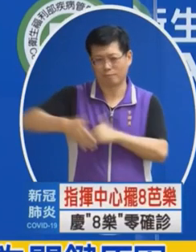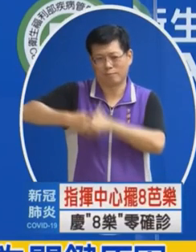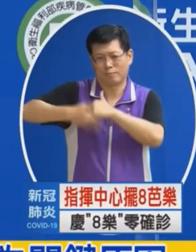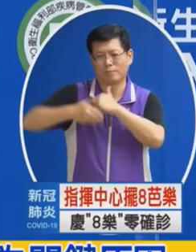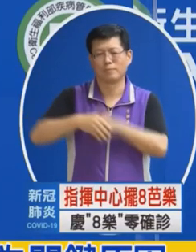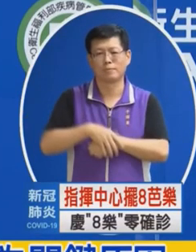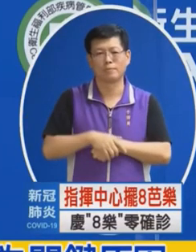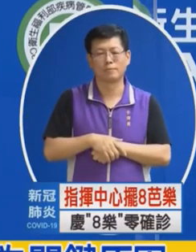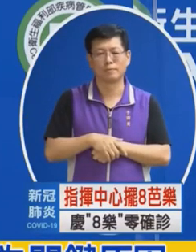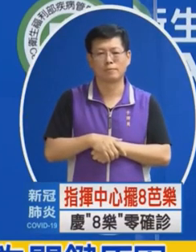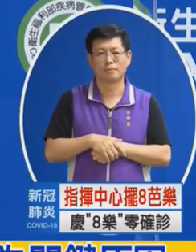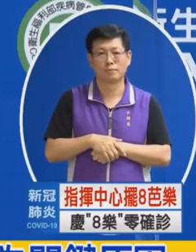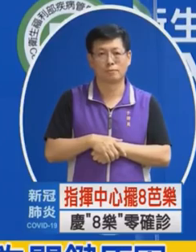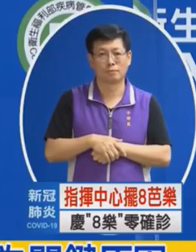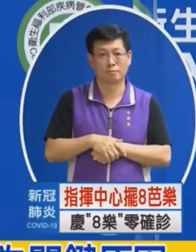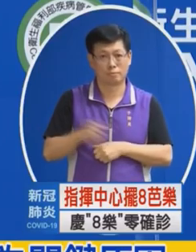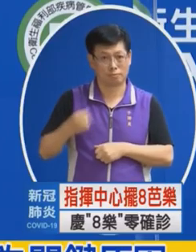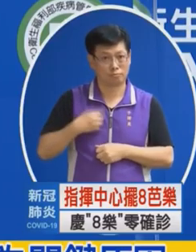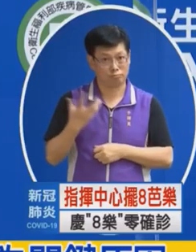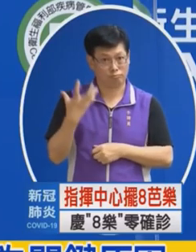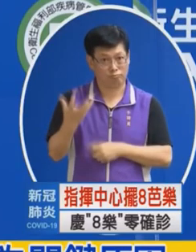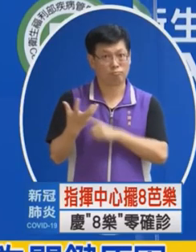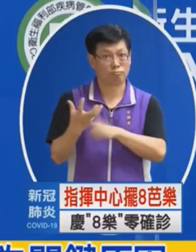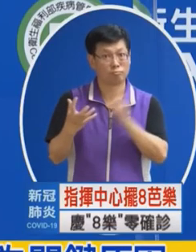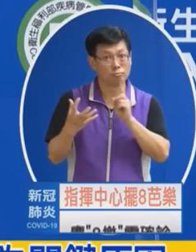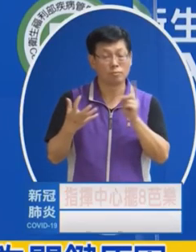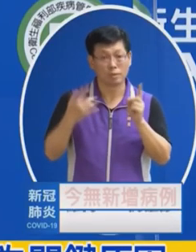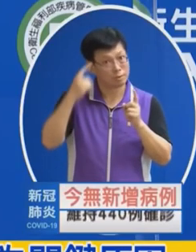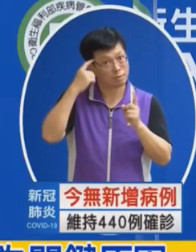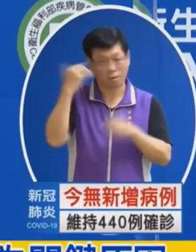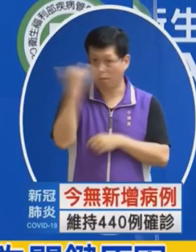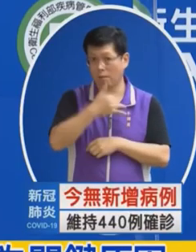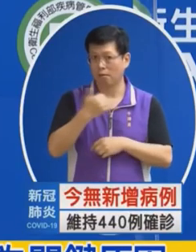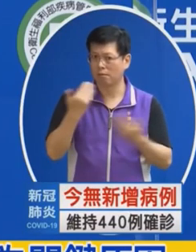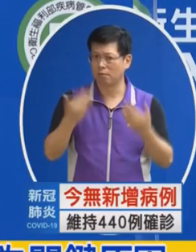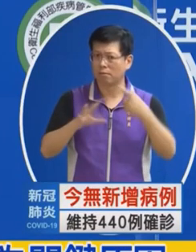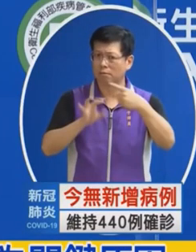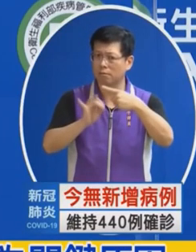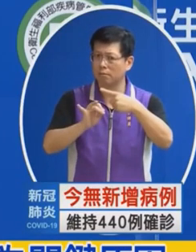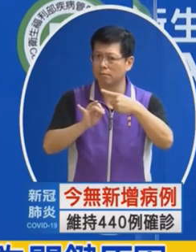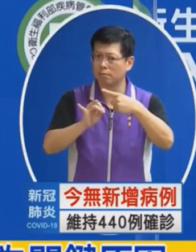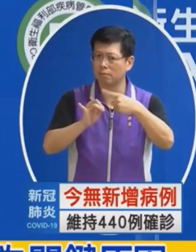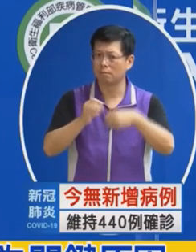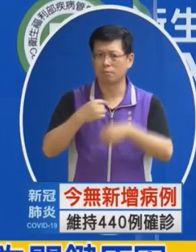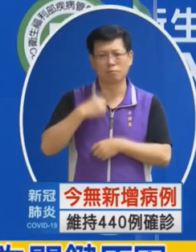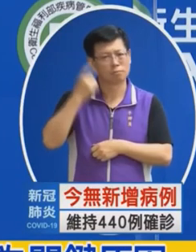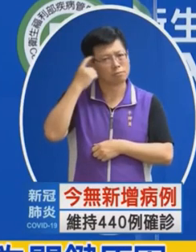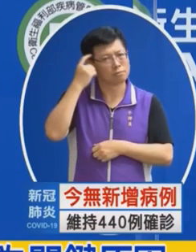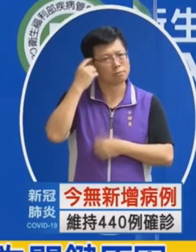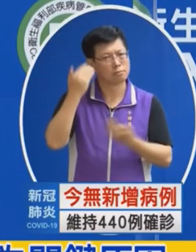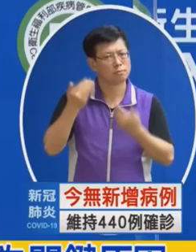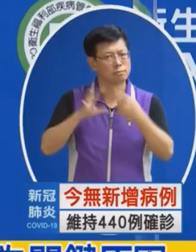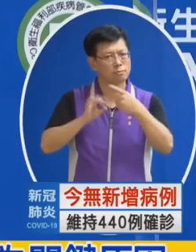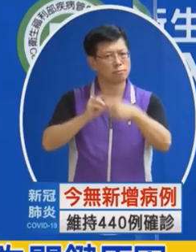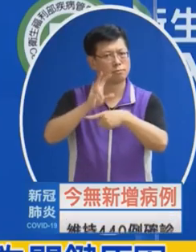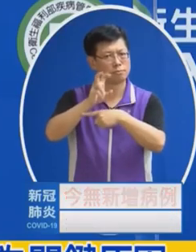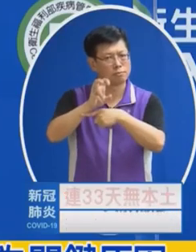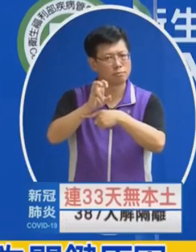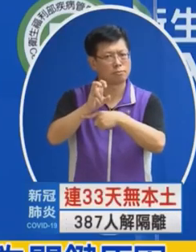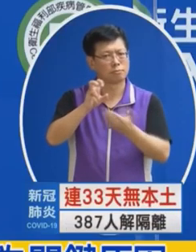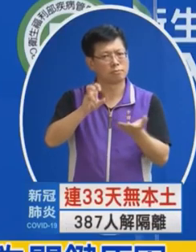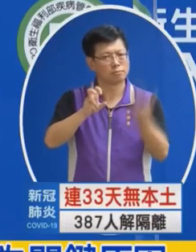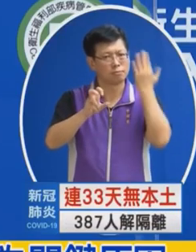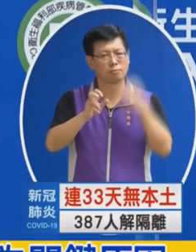励。其实很大的一个比例哈，大家也很难想象，大概有百分之，我看起来大概70%